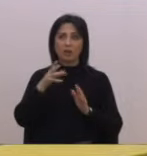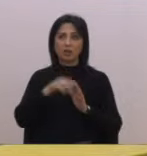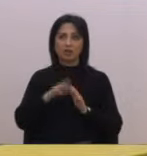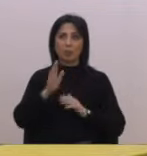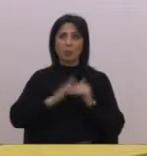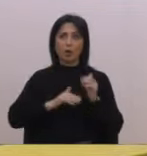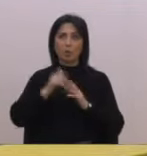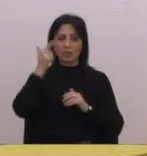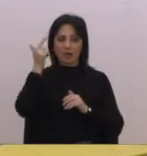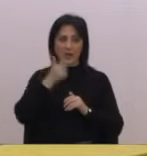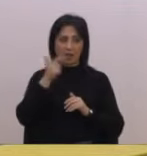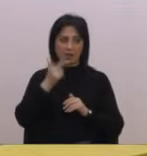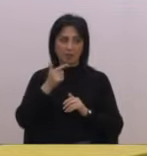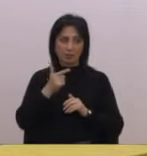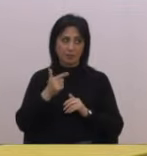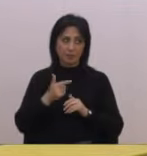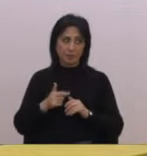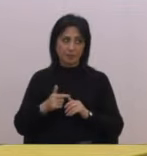პროფესიული განათლების